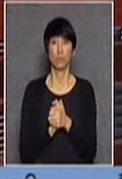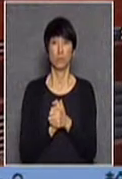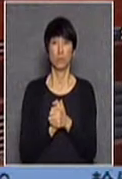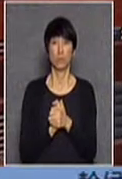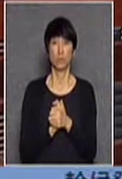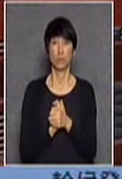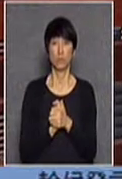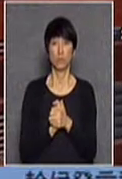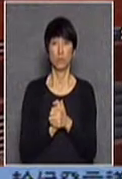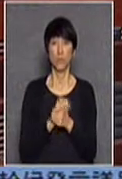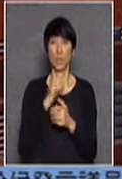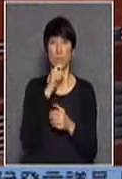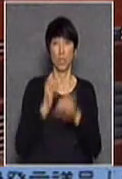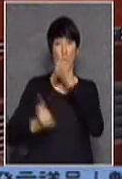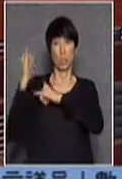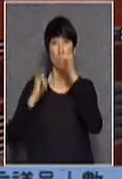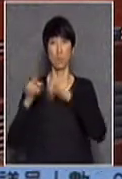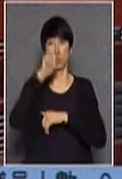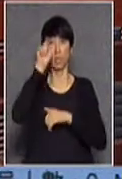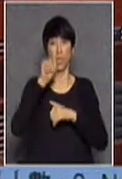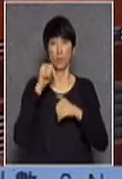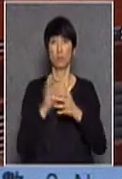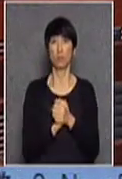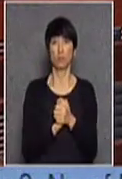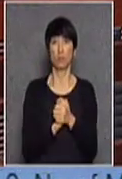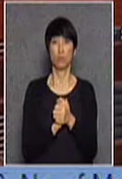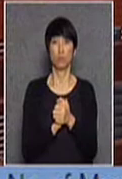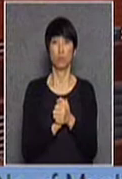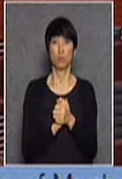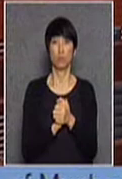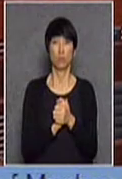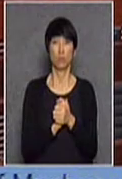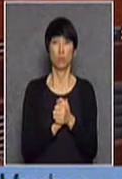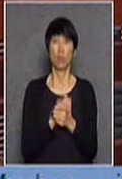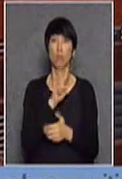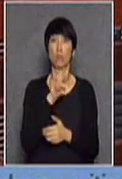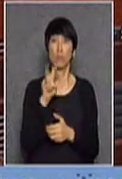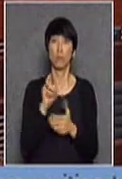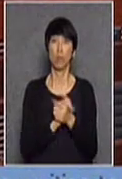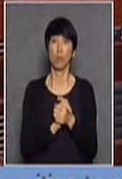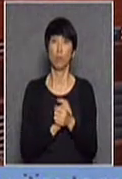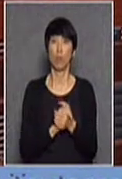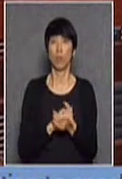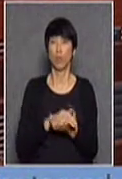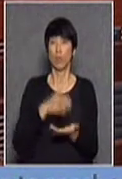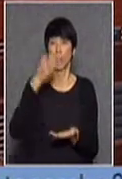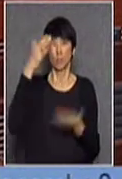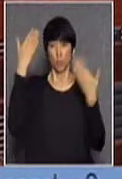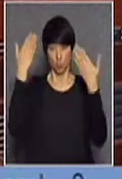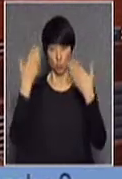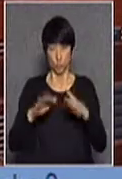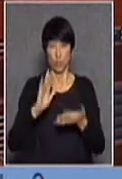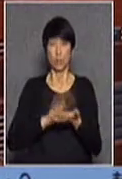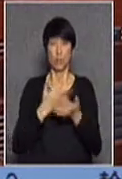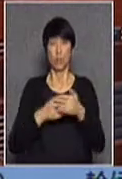就一些歷史的問題，遺留下來的問題，看看可不可以作個了斷。但是斬不斷理